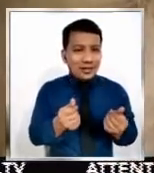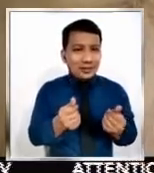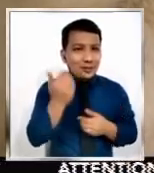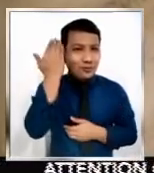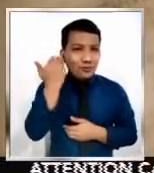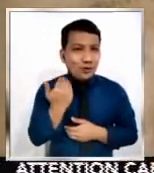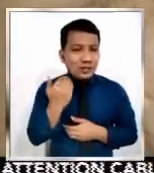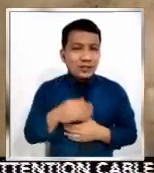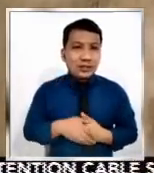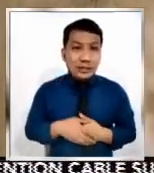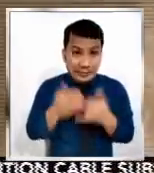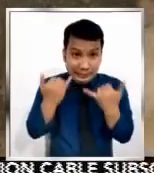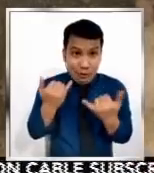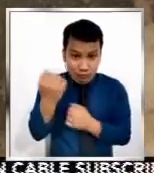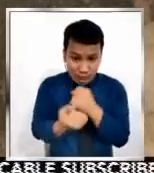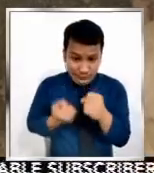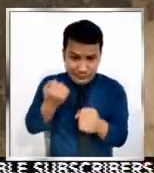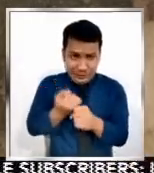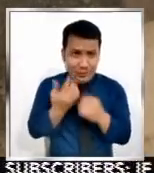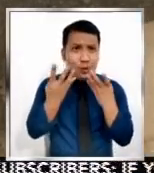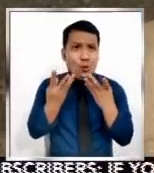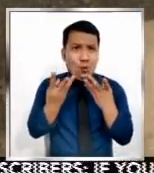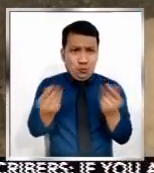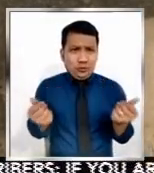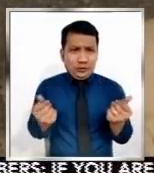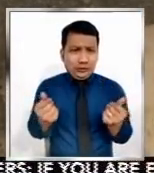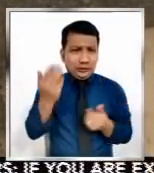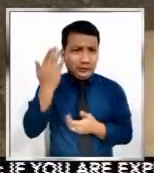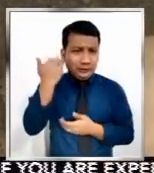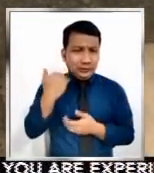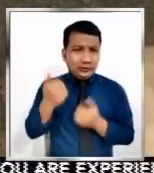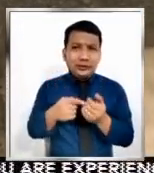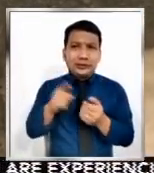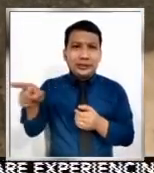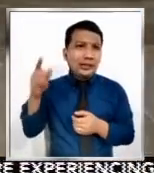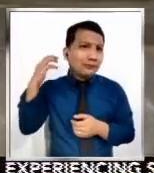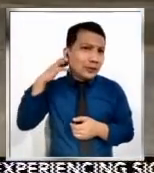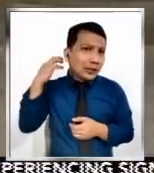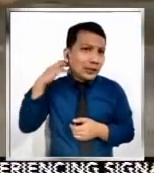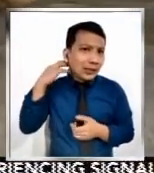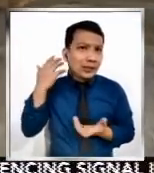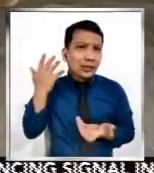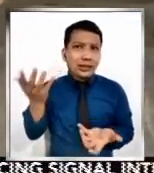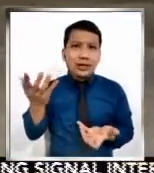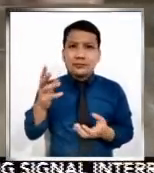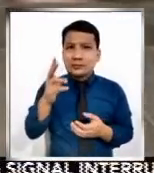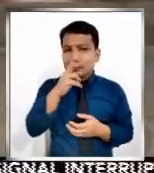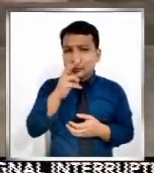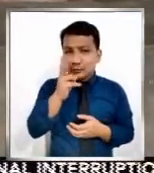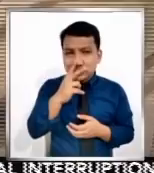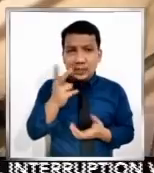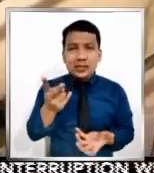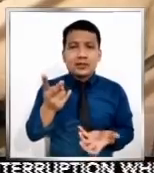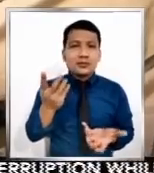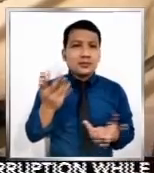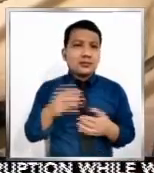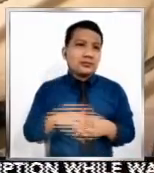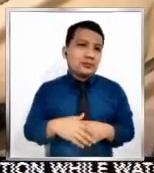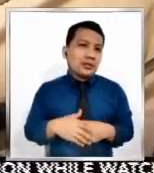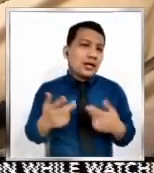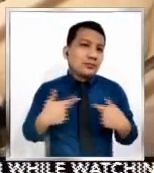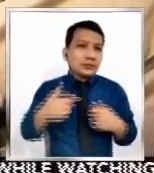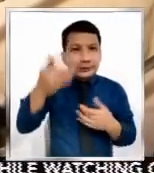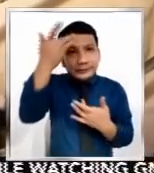baboy sapagkat tinatama ng Mindanao, tinatama ng Bisaya. At ako'y